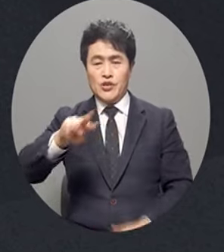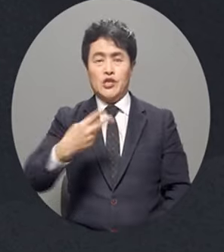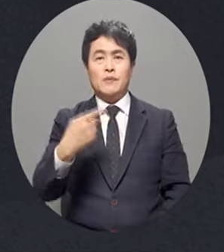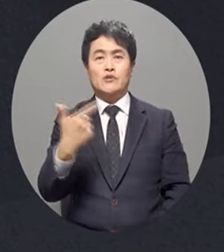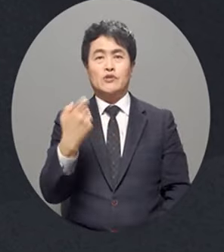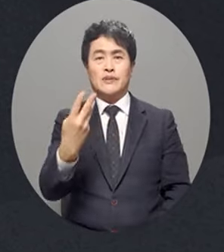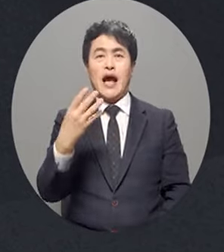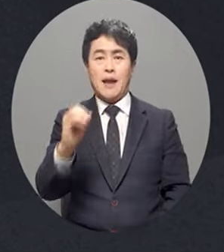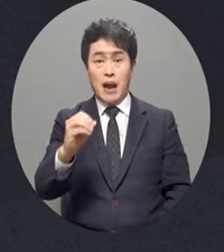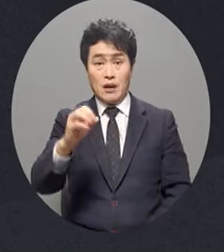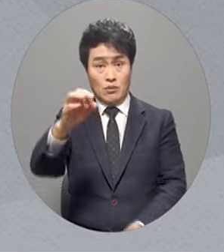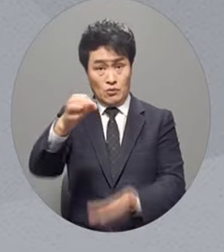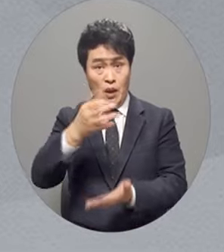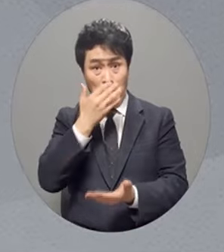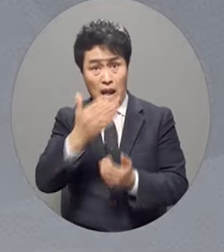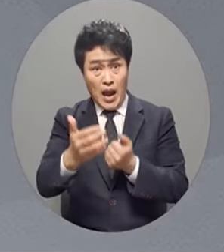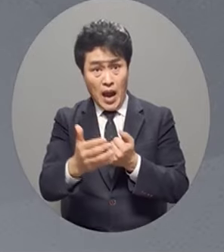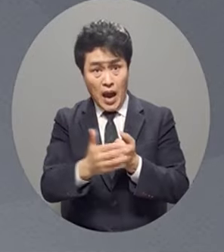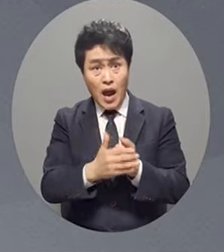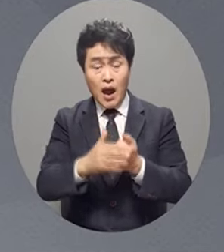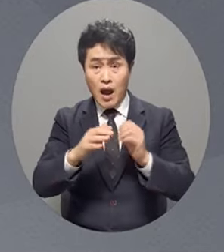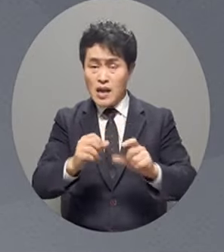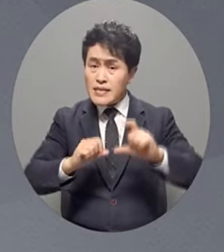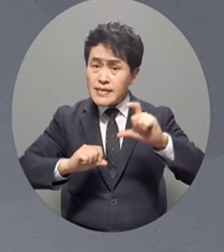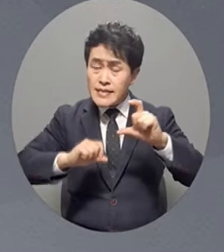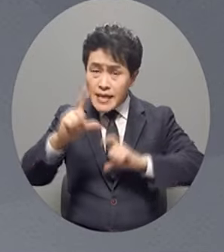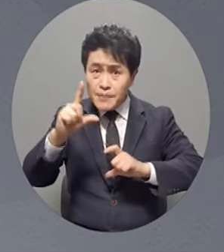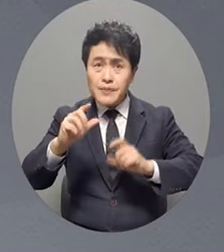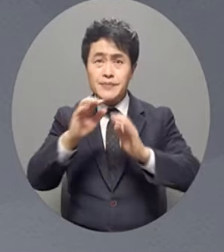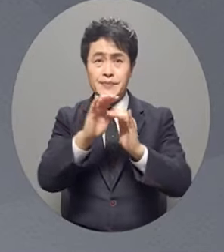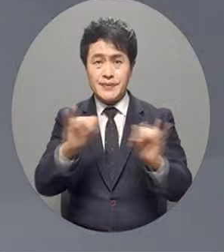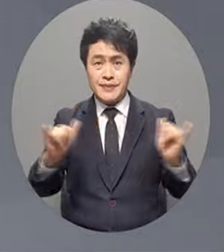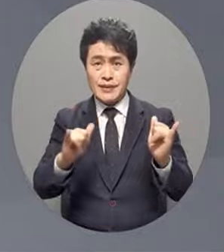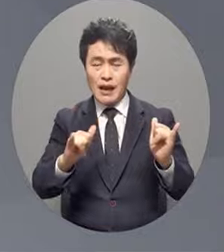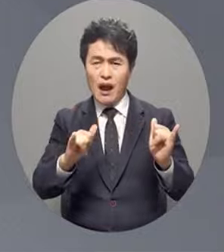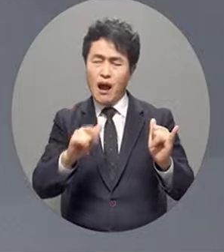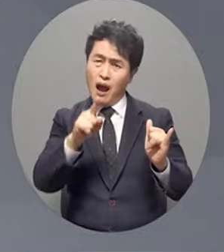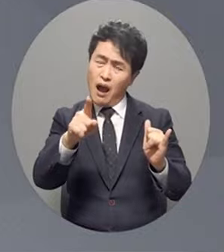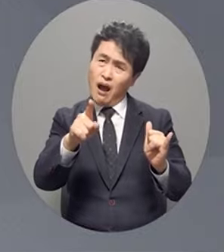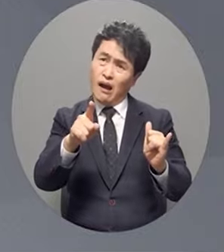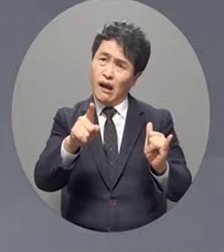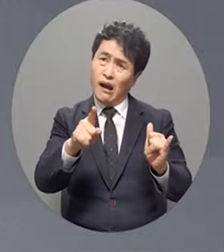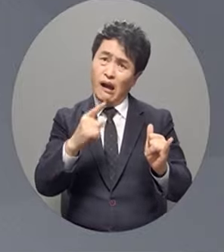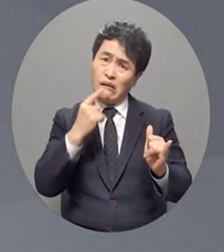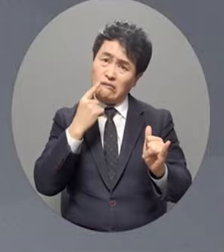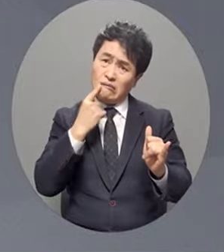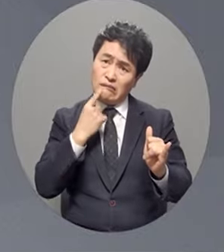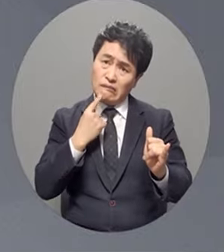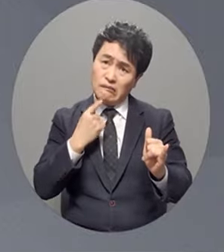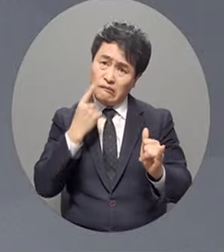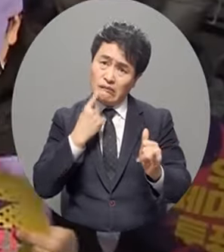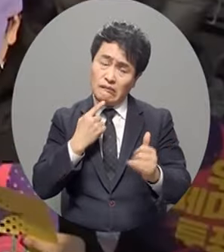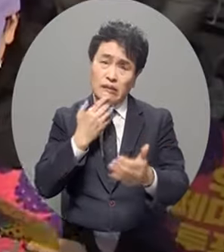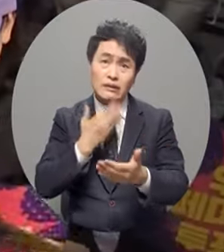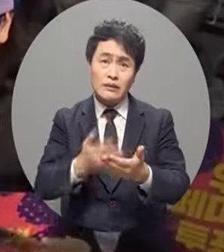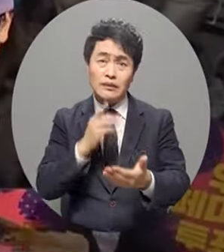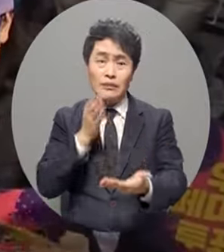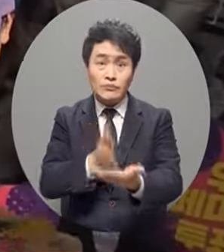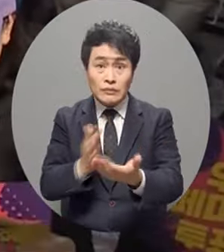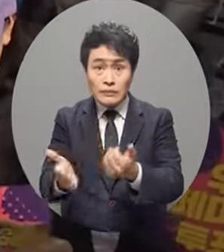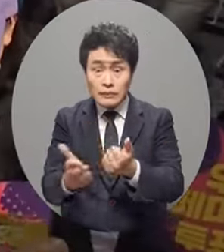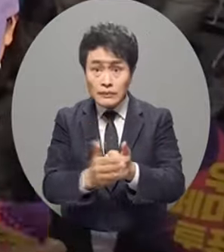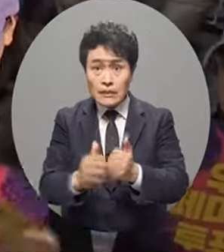264만 원이 된다는 내용인데 그러면 대부분 사람들에겐 그림의 떡이 될 것이라고 거듭 주장했습니다.